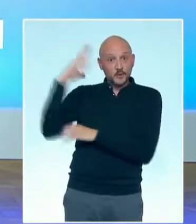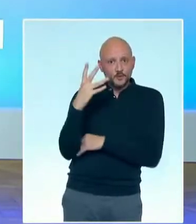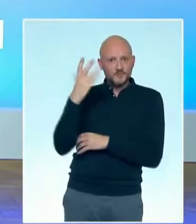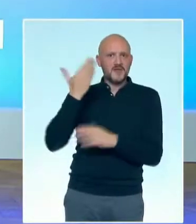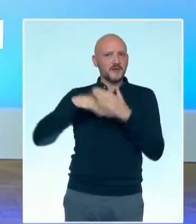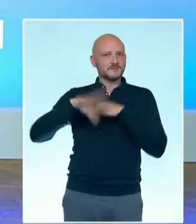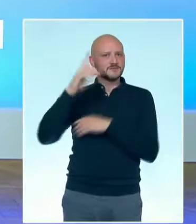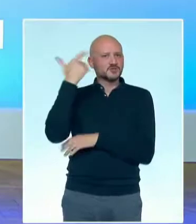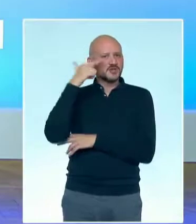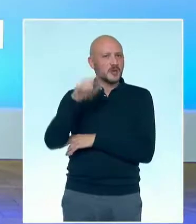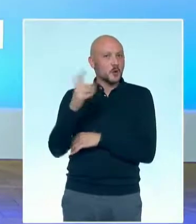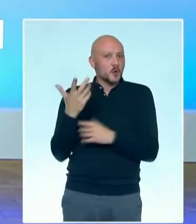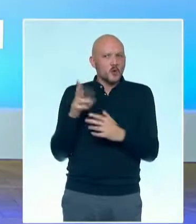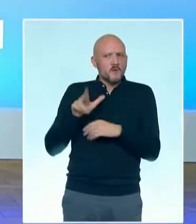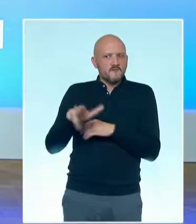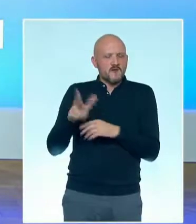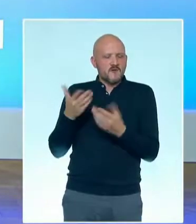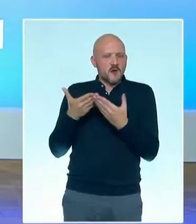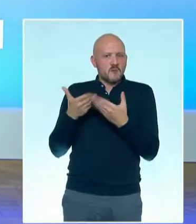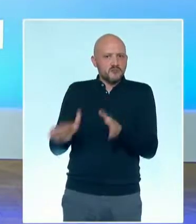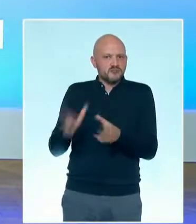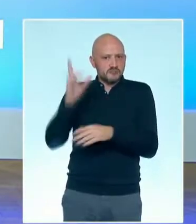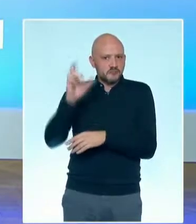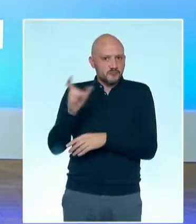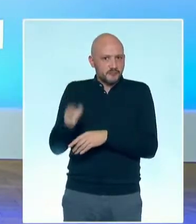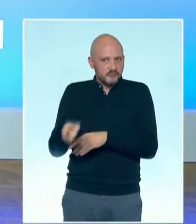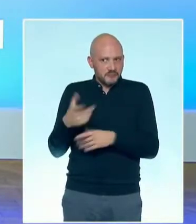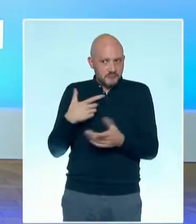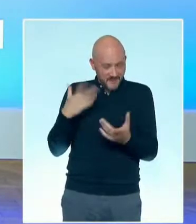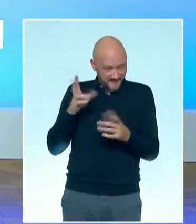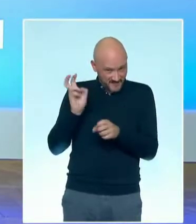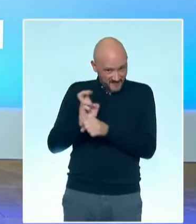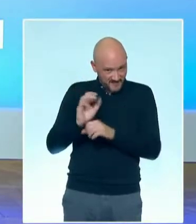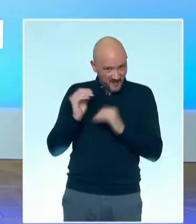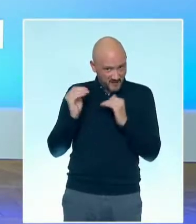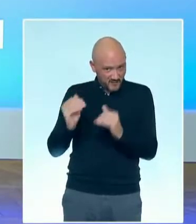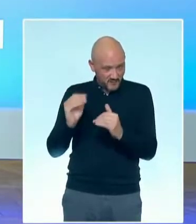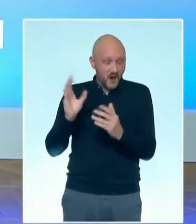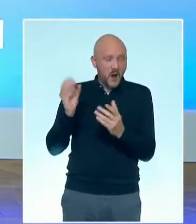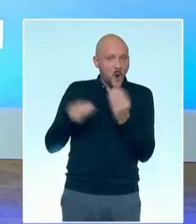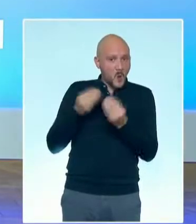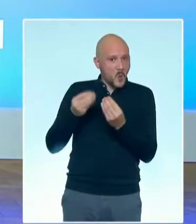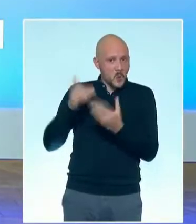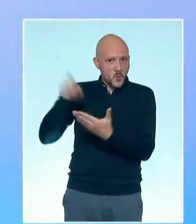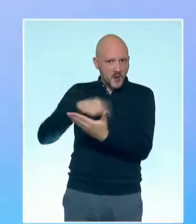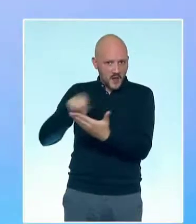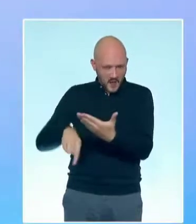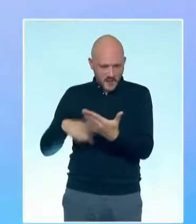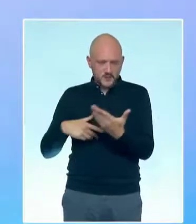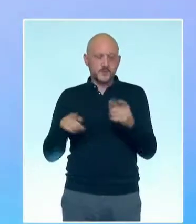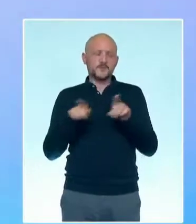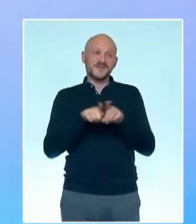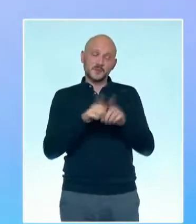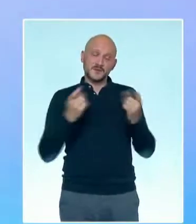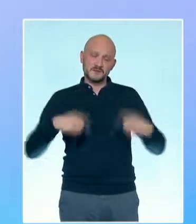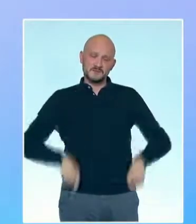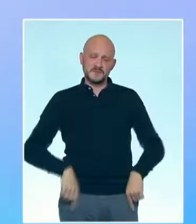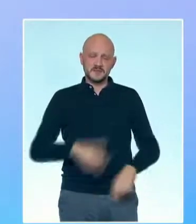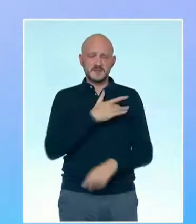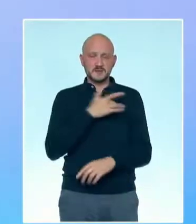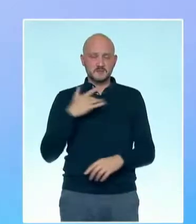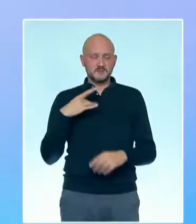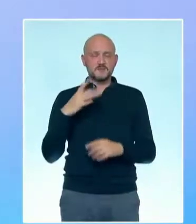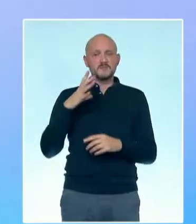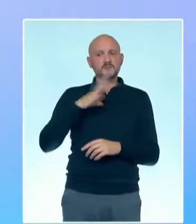jours. Est-ce qu'ils peuvent se tenir ou non? Et puis peut-être une question plutôt pour vous, monsieur le ministre de la Santé. Beaucoup de personnes ont encore du mal